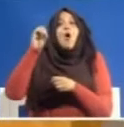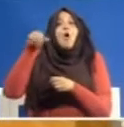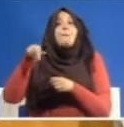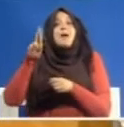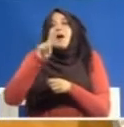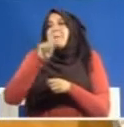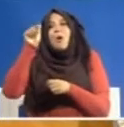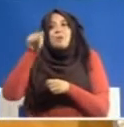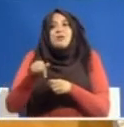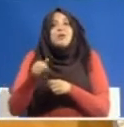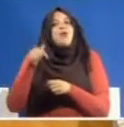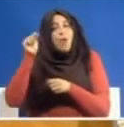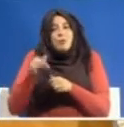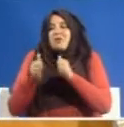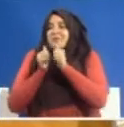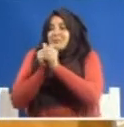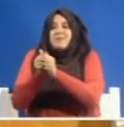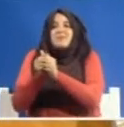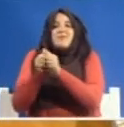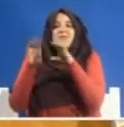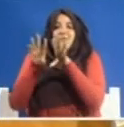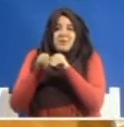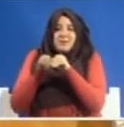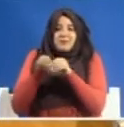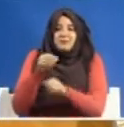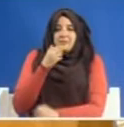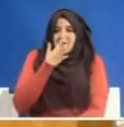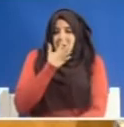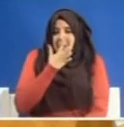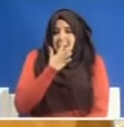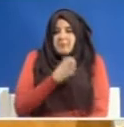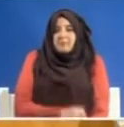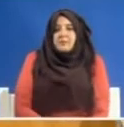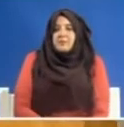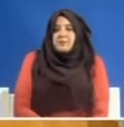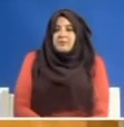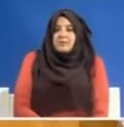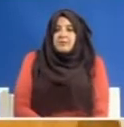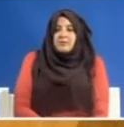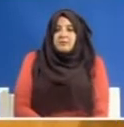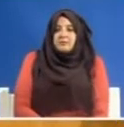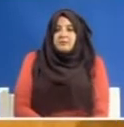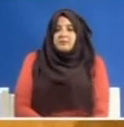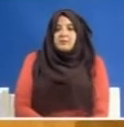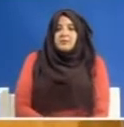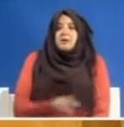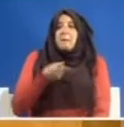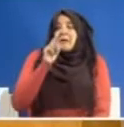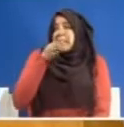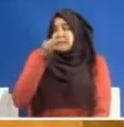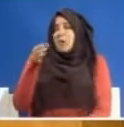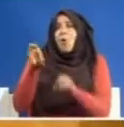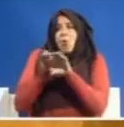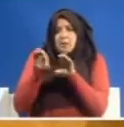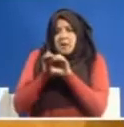خير. أما بالنسبة إلى العمرة فلا تسافر إلا مع ذي محرم لها، ولكن ما دام تقول لدخلها